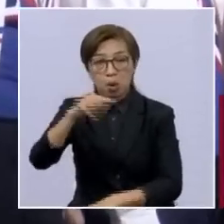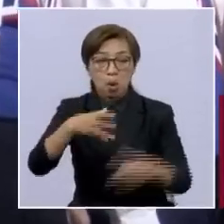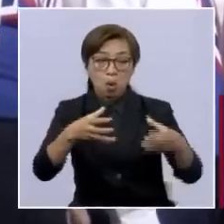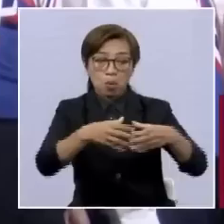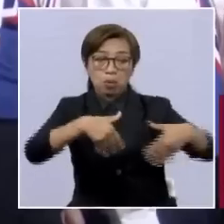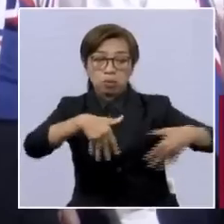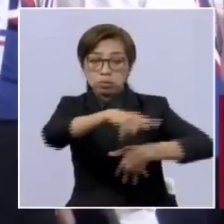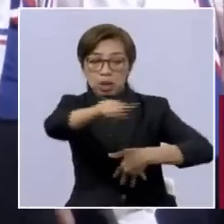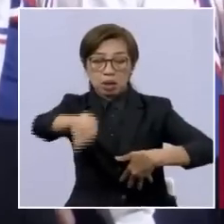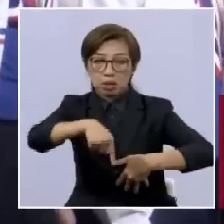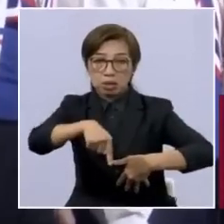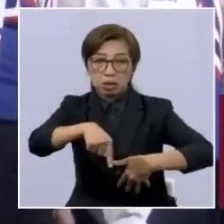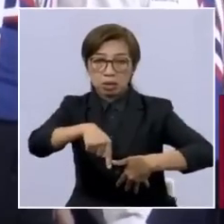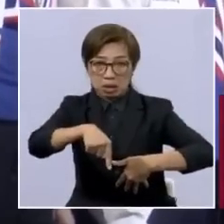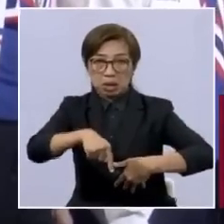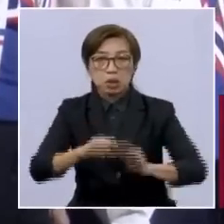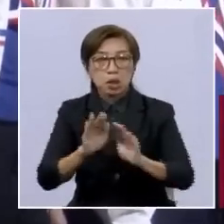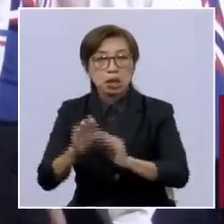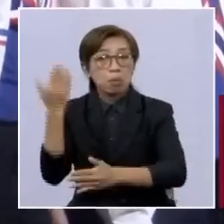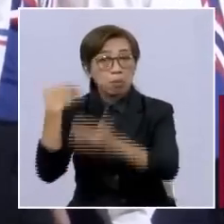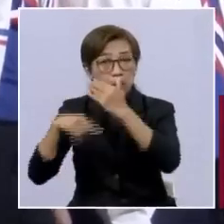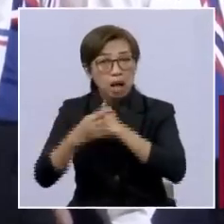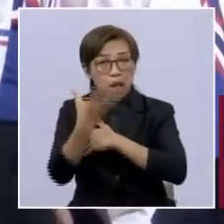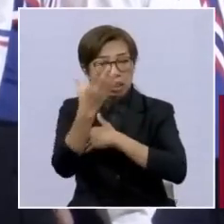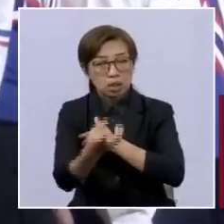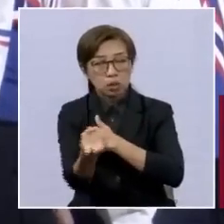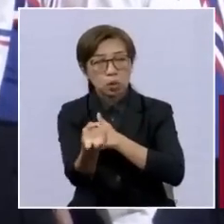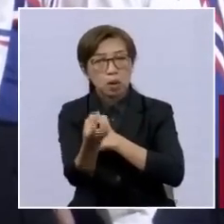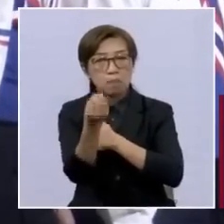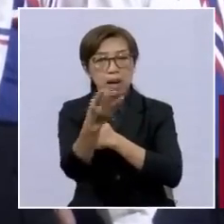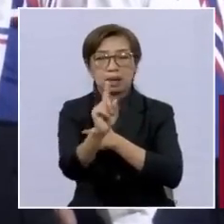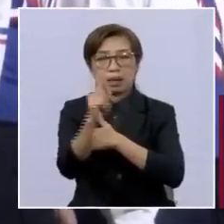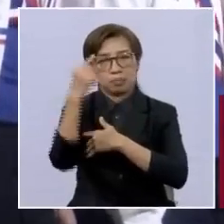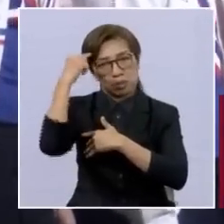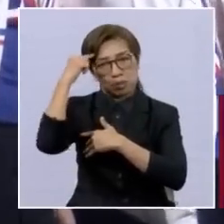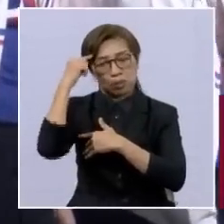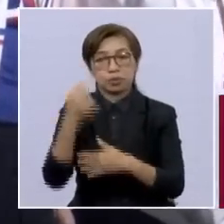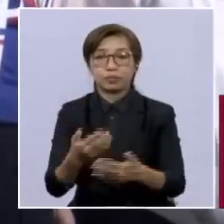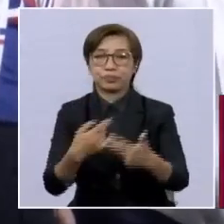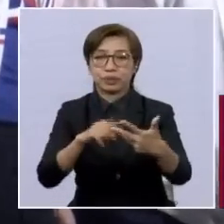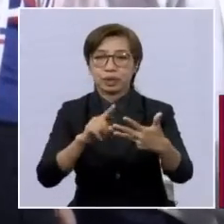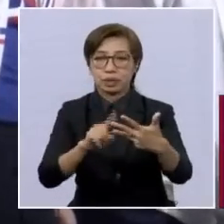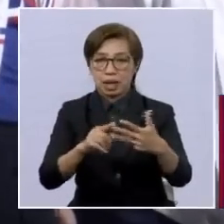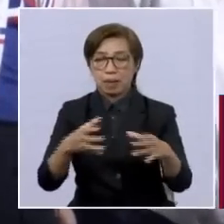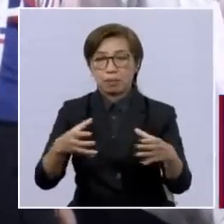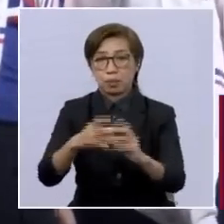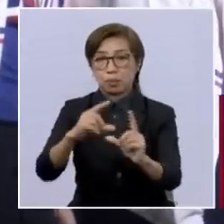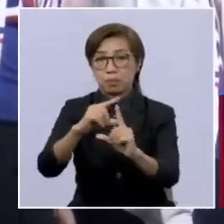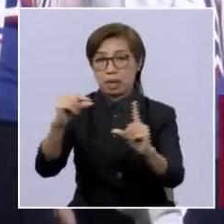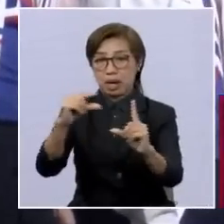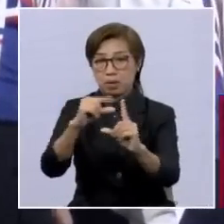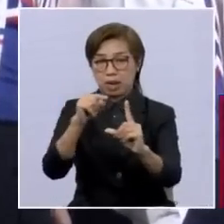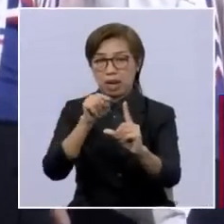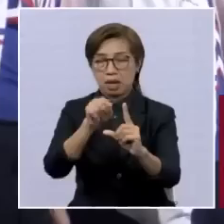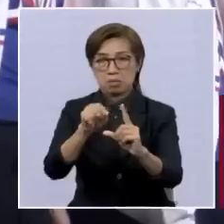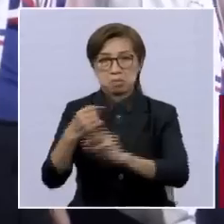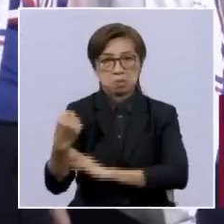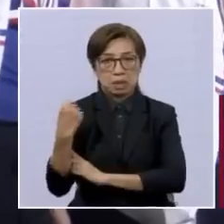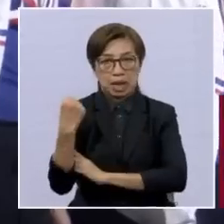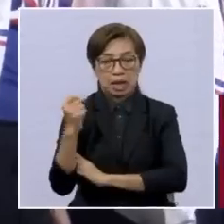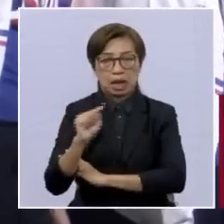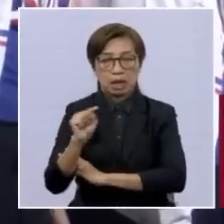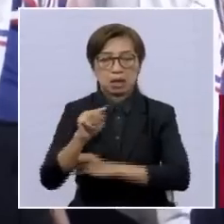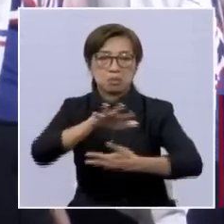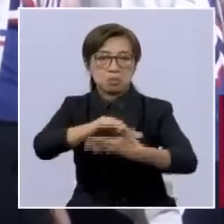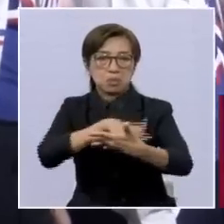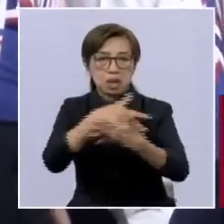มนั้นเหลืออยู่มากน้อยขนาดไหนครับ ค่ะอีกหนึ่งพักนั่นก็คือพักก้าวไกลคุณผู้ชมคะมีจุดแข็งก็คือเรื่องของนโ